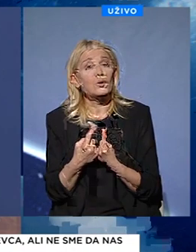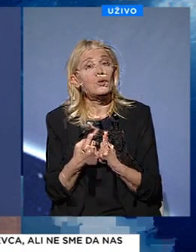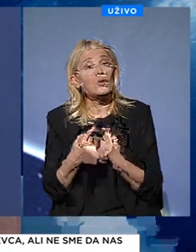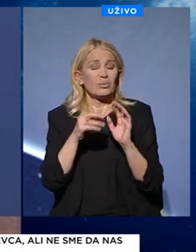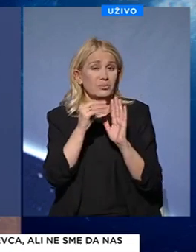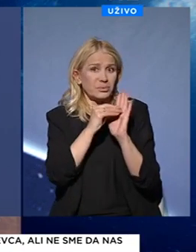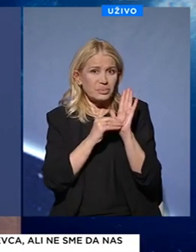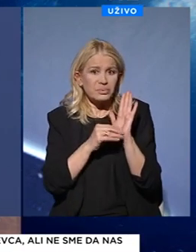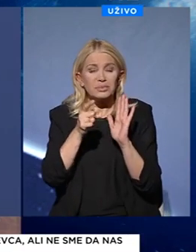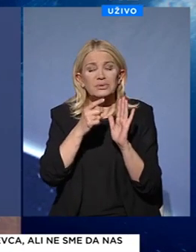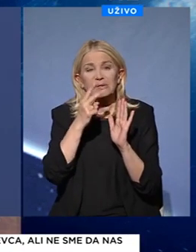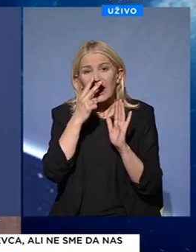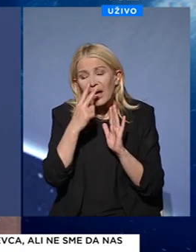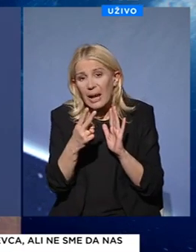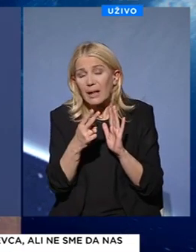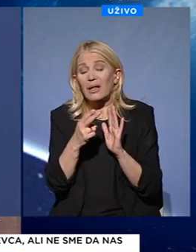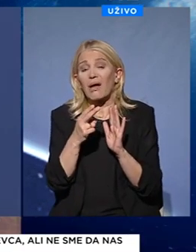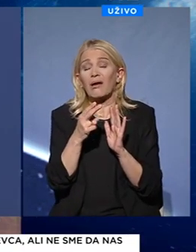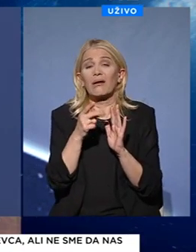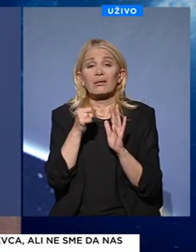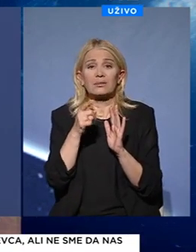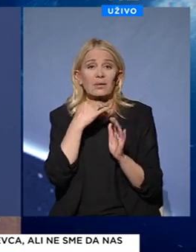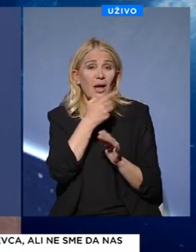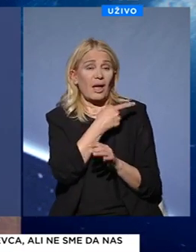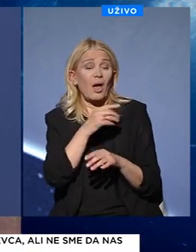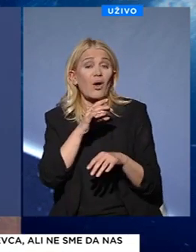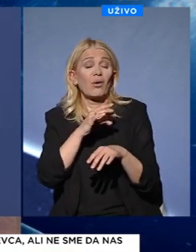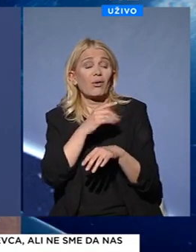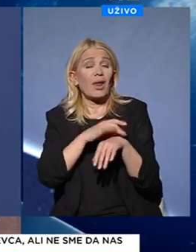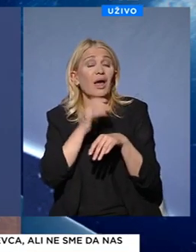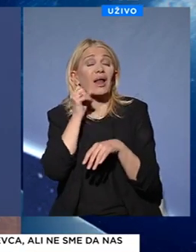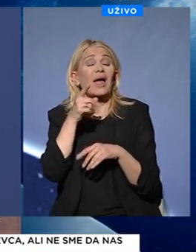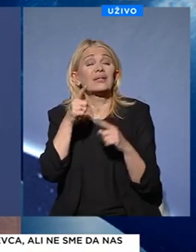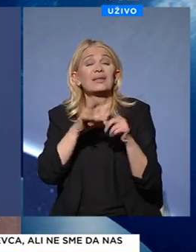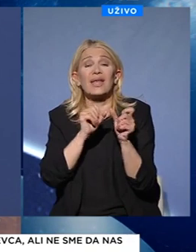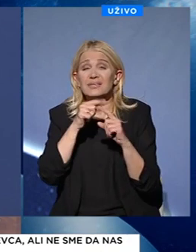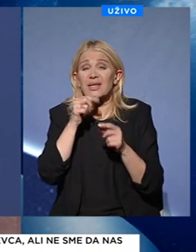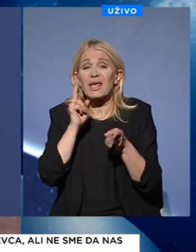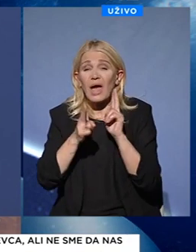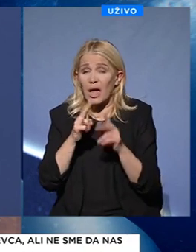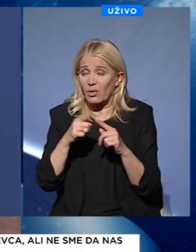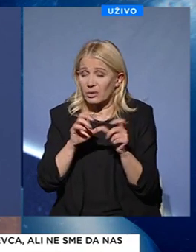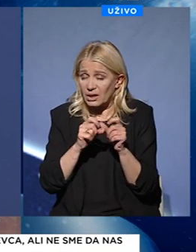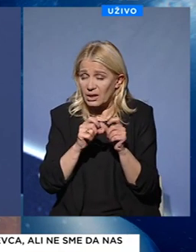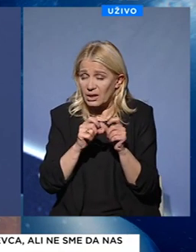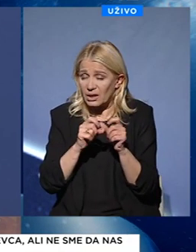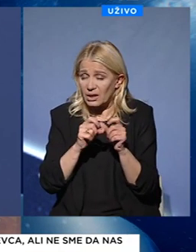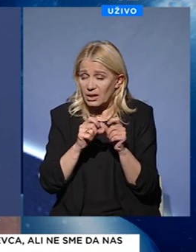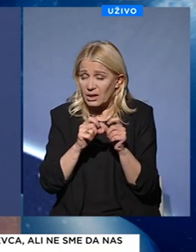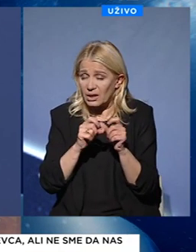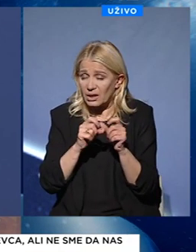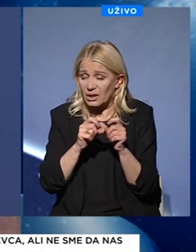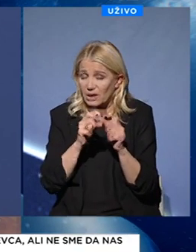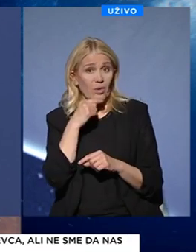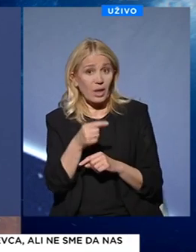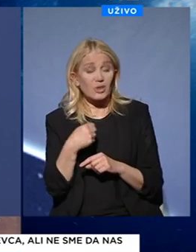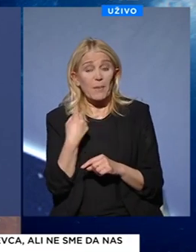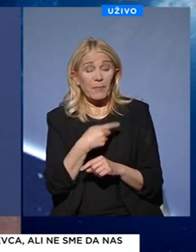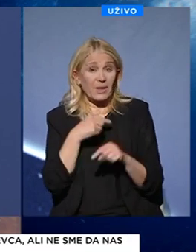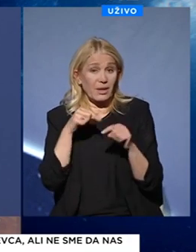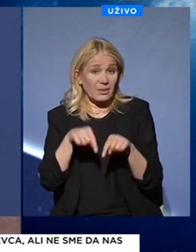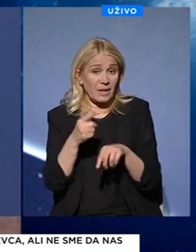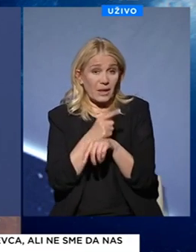faktori koji se gledaju, to će vam profesor Štranović reći koji su, kad se testira i kako se testira, a ono što mogu da kažem, mi trenutno,